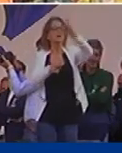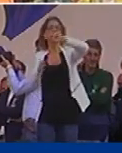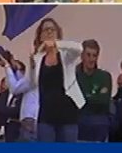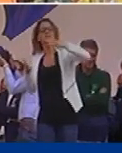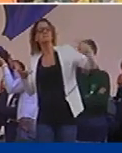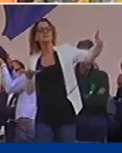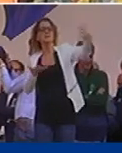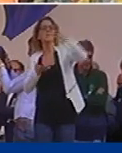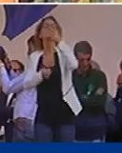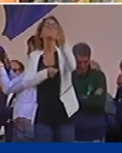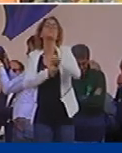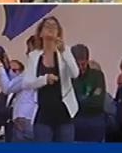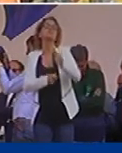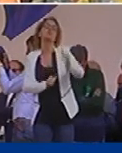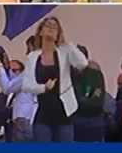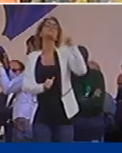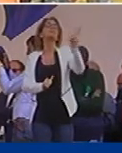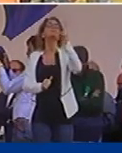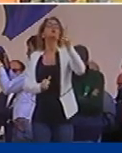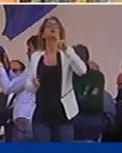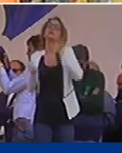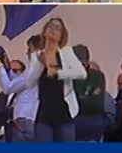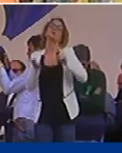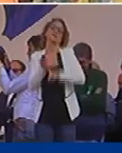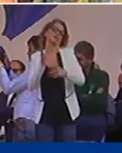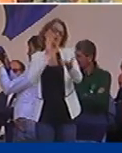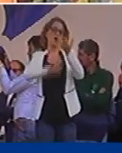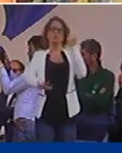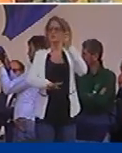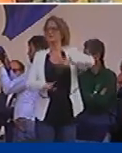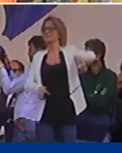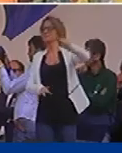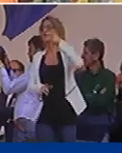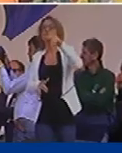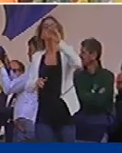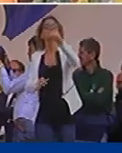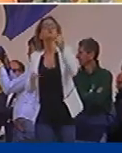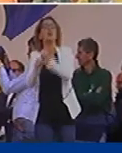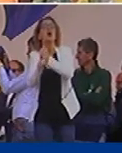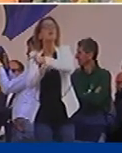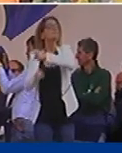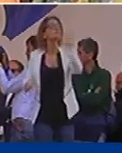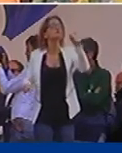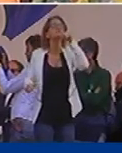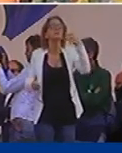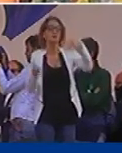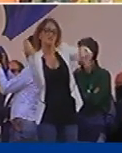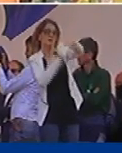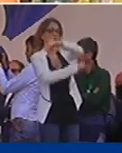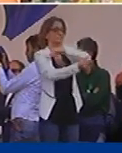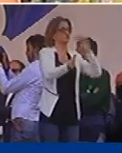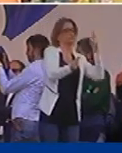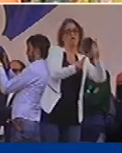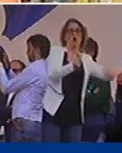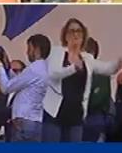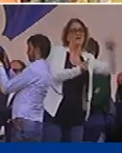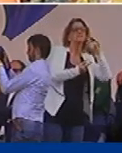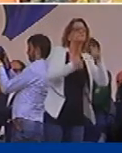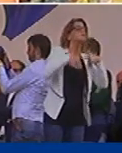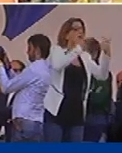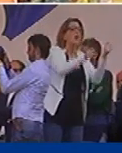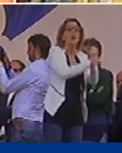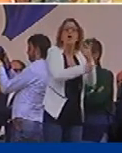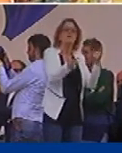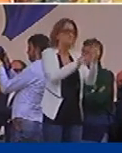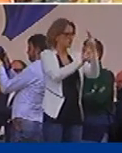Andare in pensione prima di morire è un diritto acquisito, anche perché quel posto di lavoro spetta ai giovani che altrimenti scappano all'estero